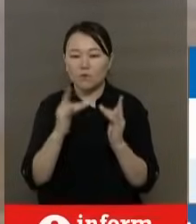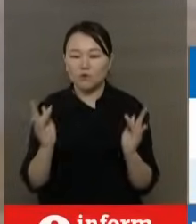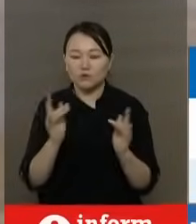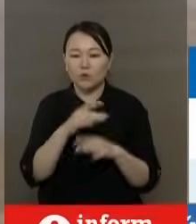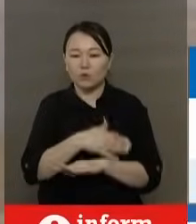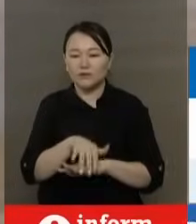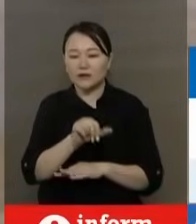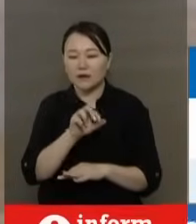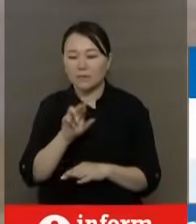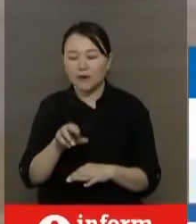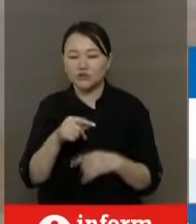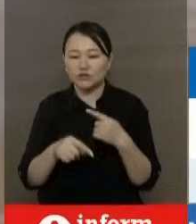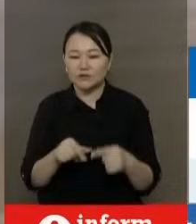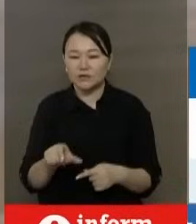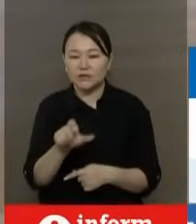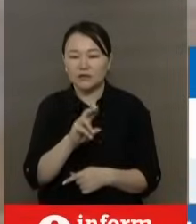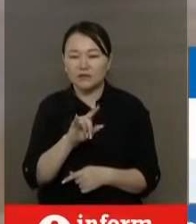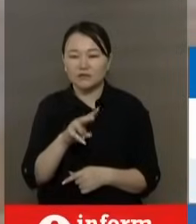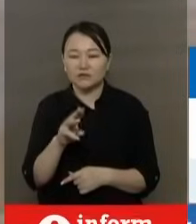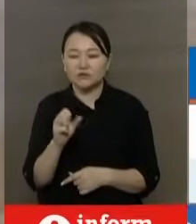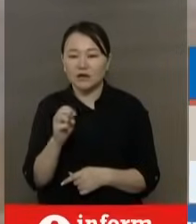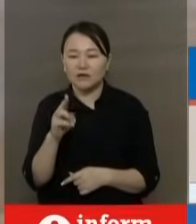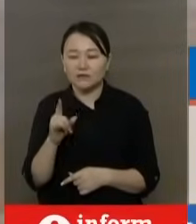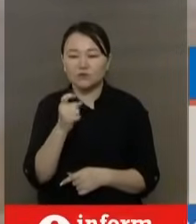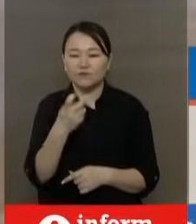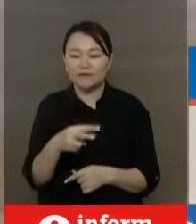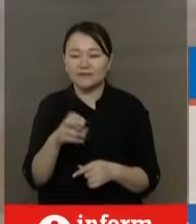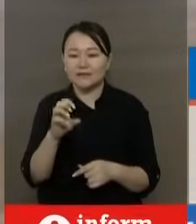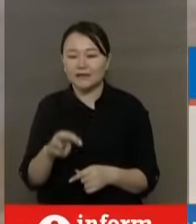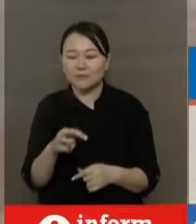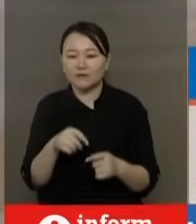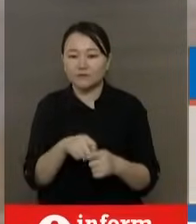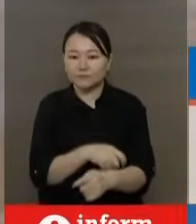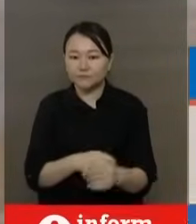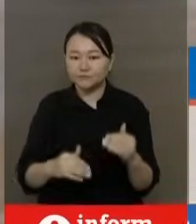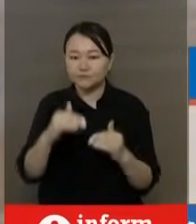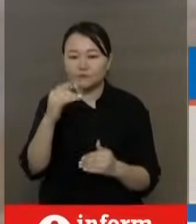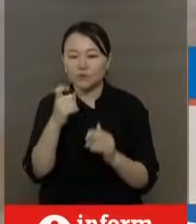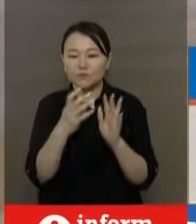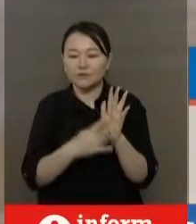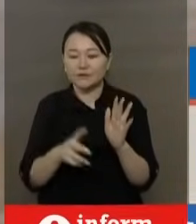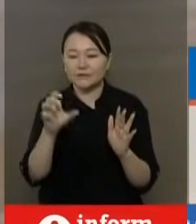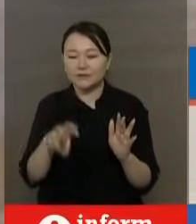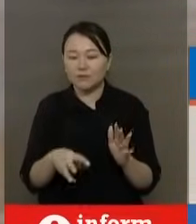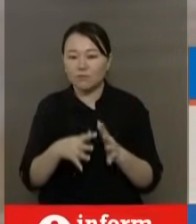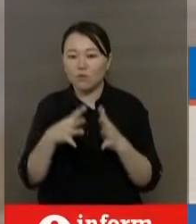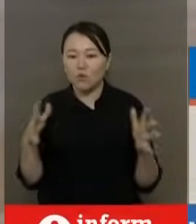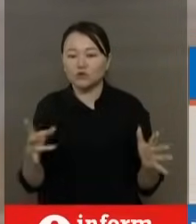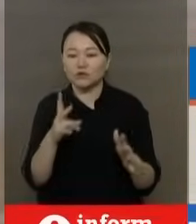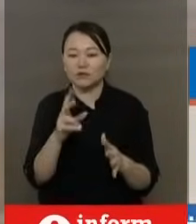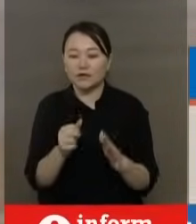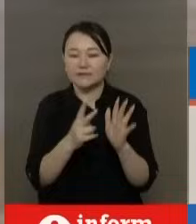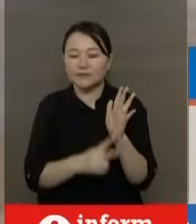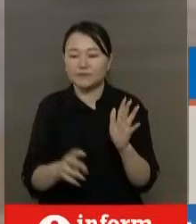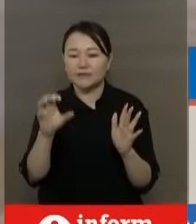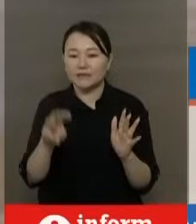Абая через реку Калшакты 120 сантиметров, уровень составил у нас 190 сантиметров и превысил ее на 70